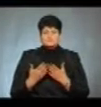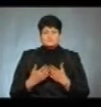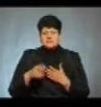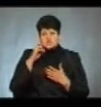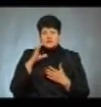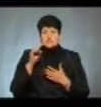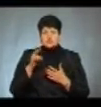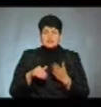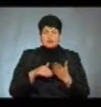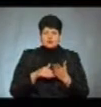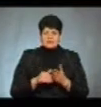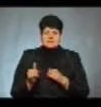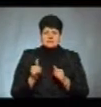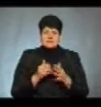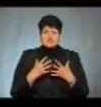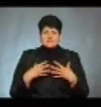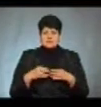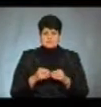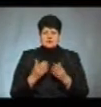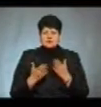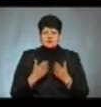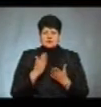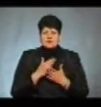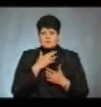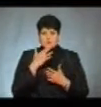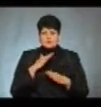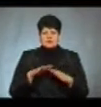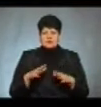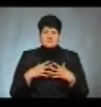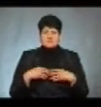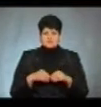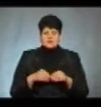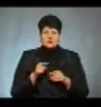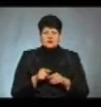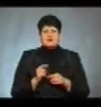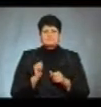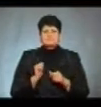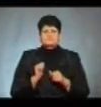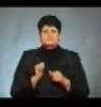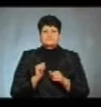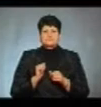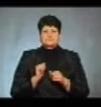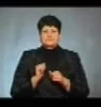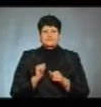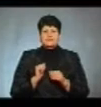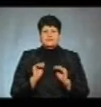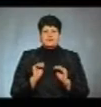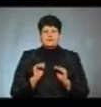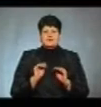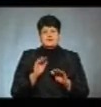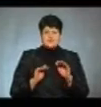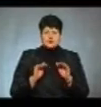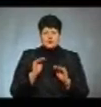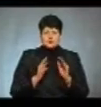державна соціальна допомога малозабезпеченим сім'ям, якщо є багато дітей в сім'ї, то там значно, відносно значно